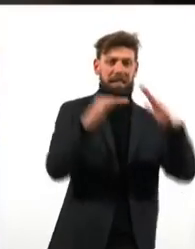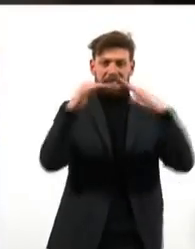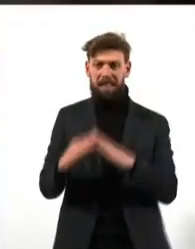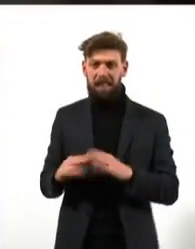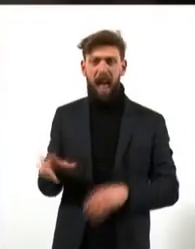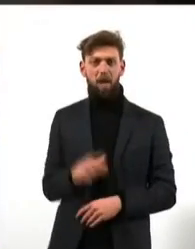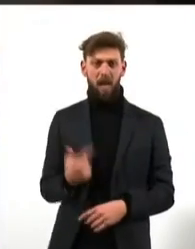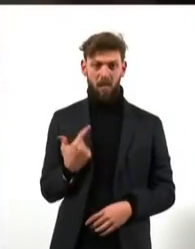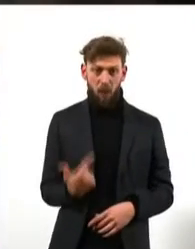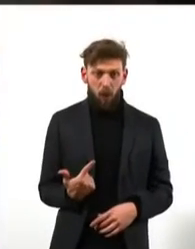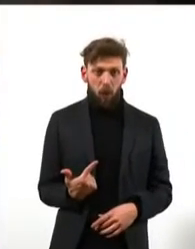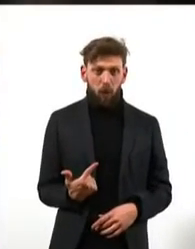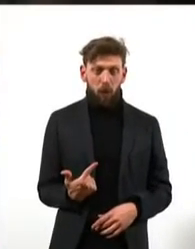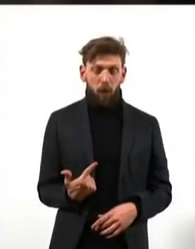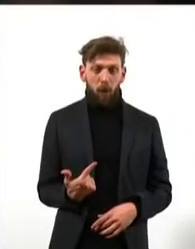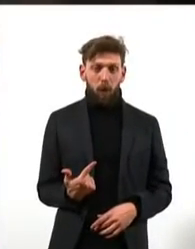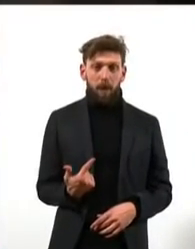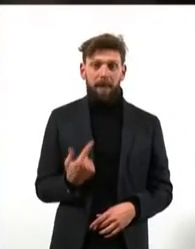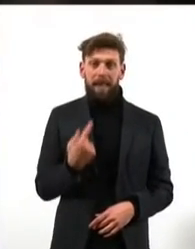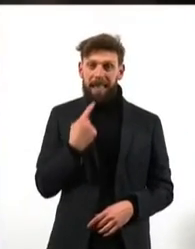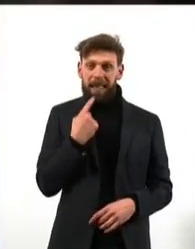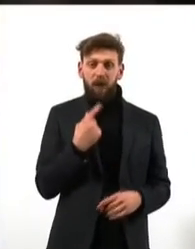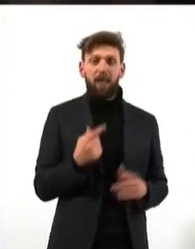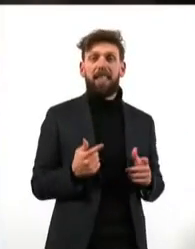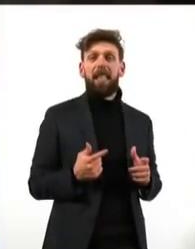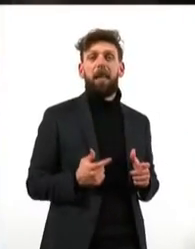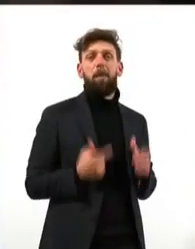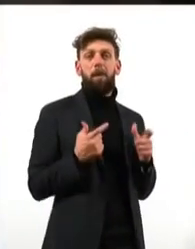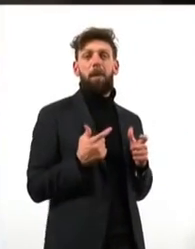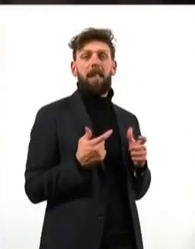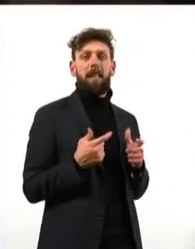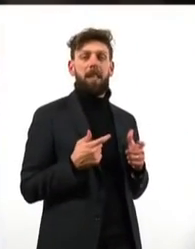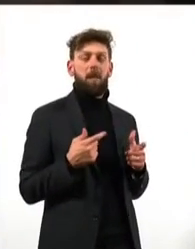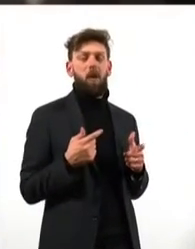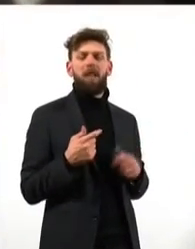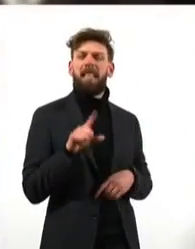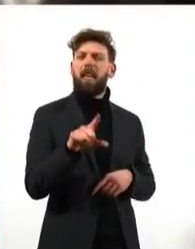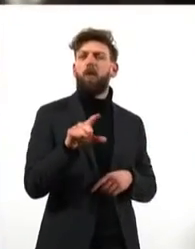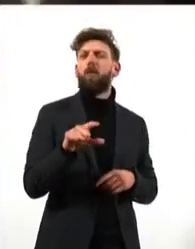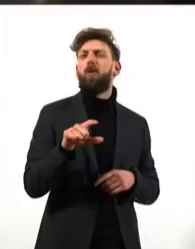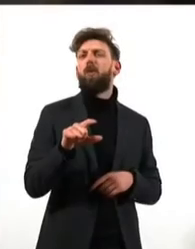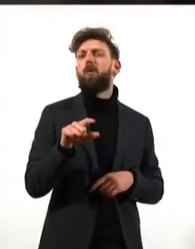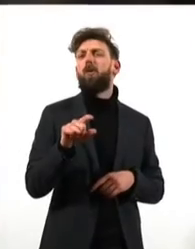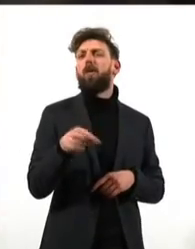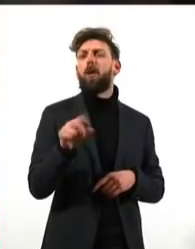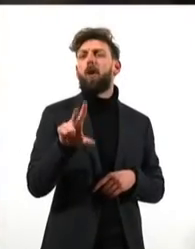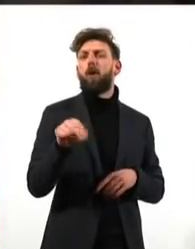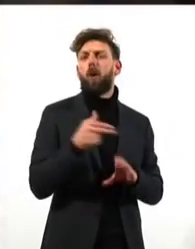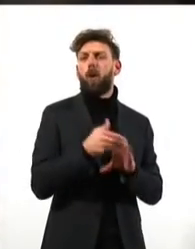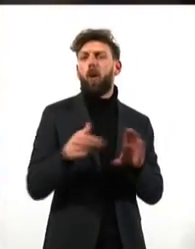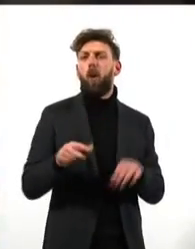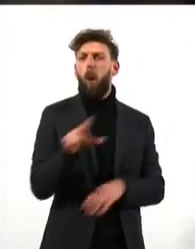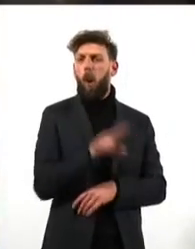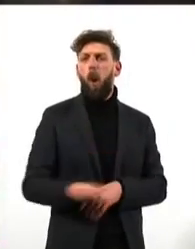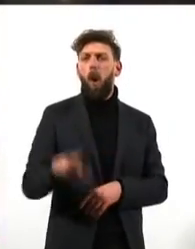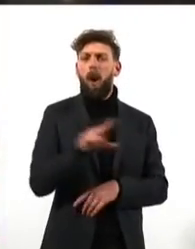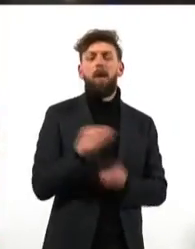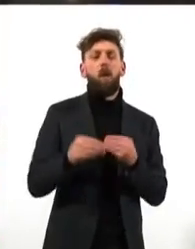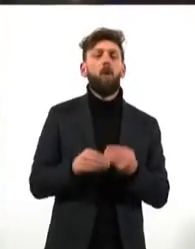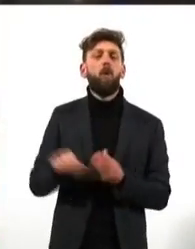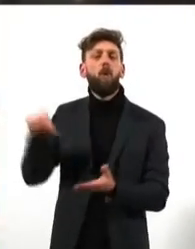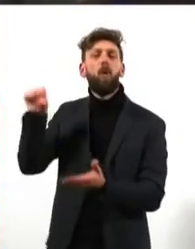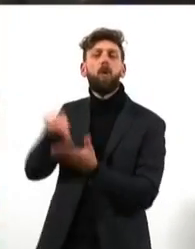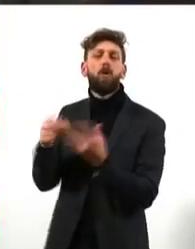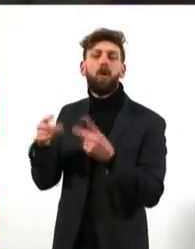tu payais à prix bas dans les bâtiments, c'est 2,30 € environ le lavage, soit tu allais au centre-ville, tu